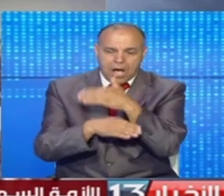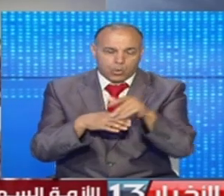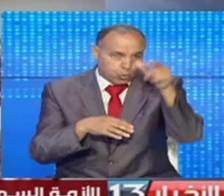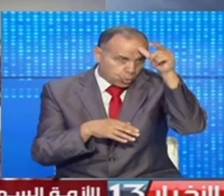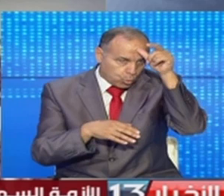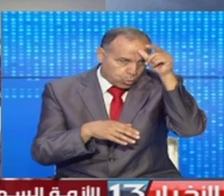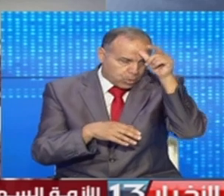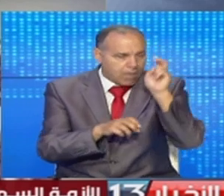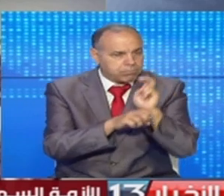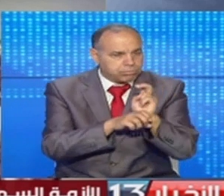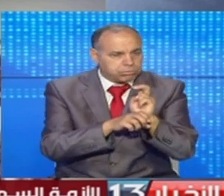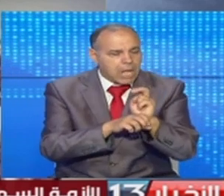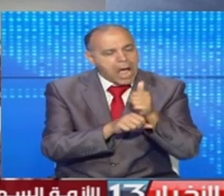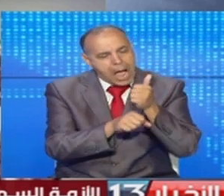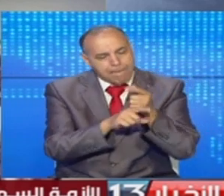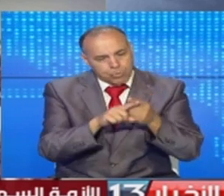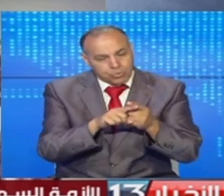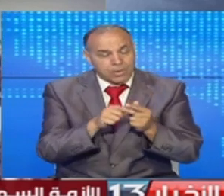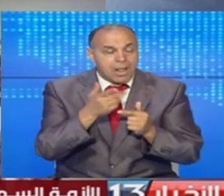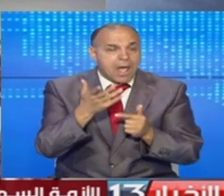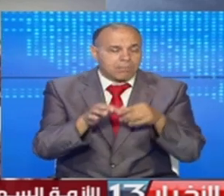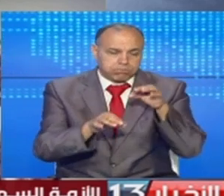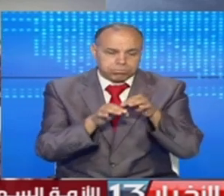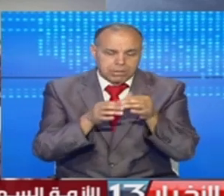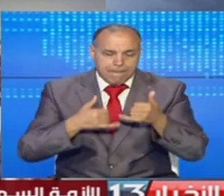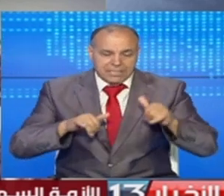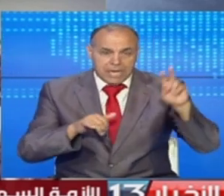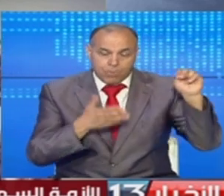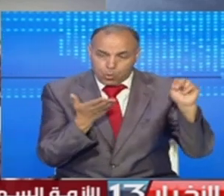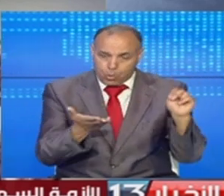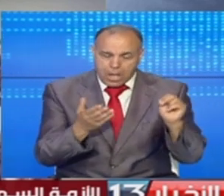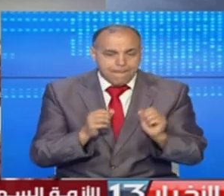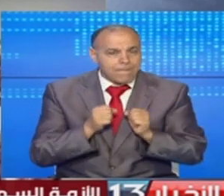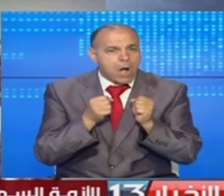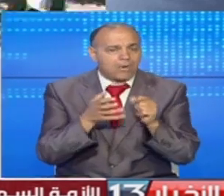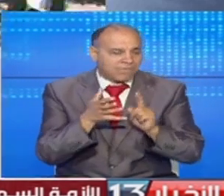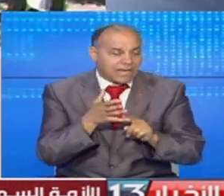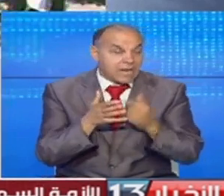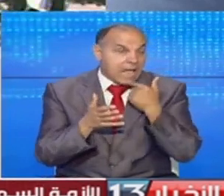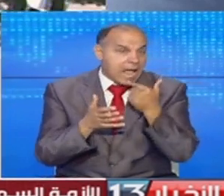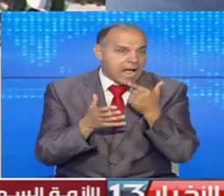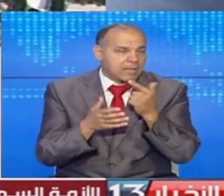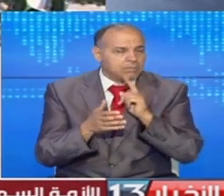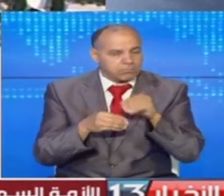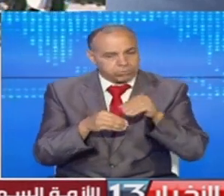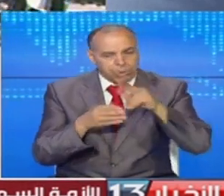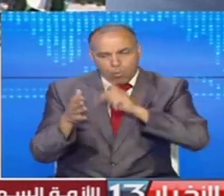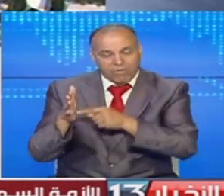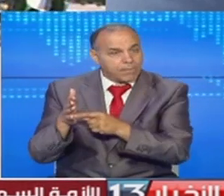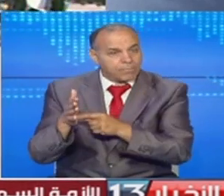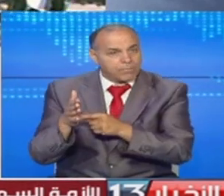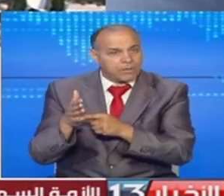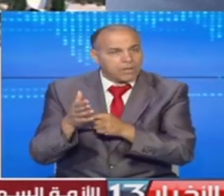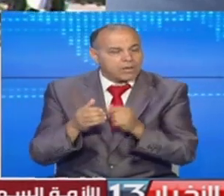التركية وإبقائها عاماً آخر. وسيصوت مجلس الأمن اليوم على محاولة أخيرة لتمديد الموافقة